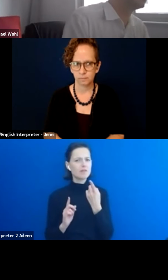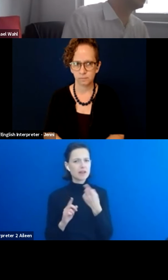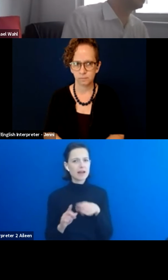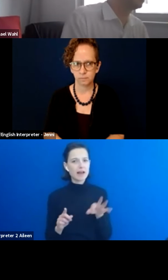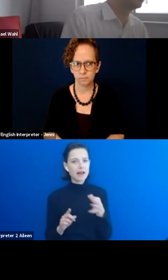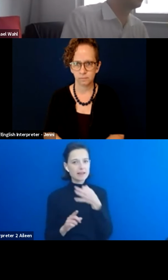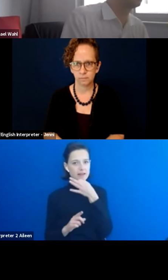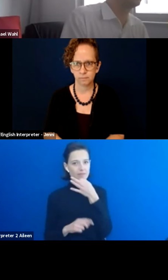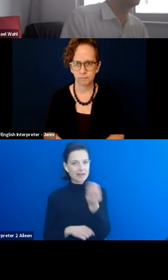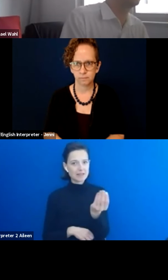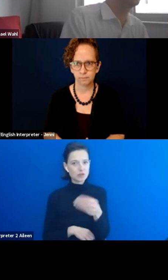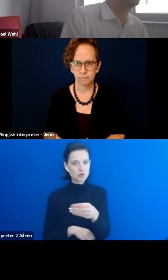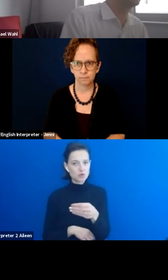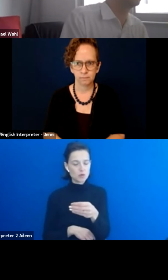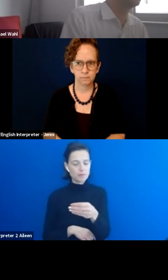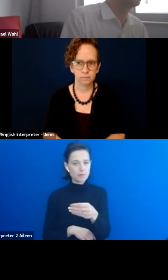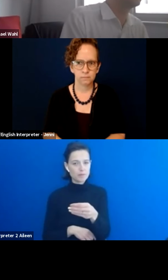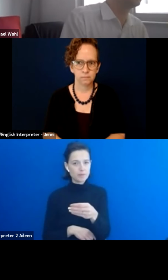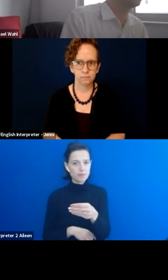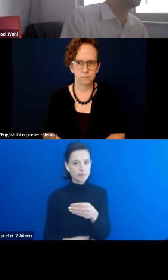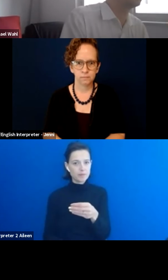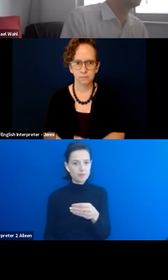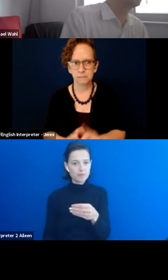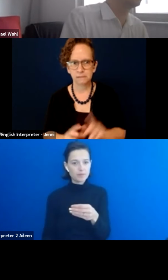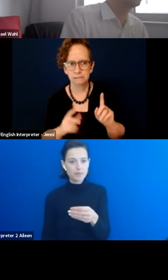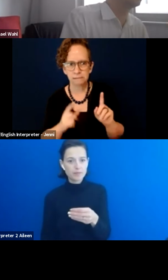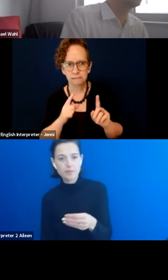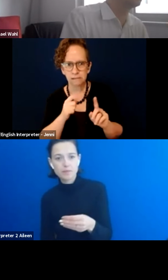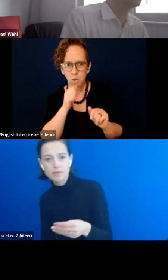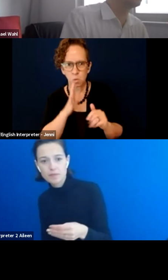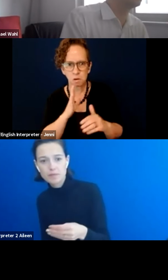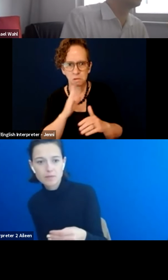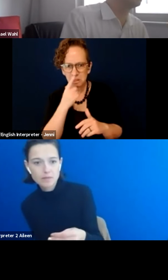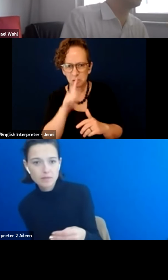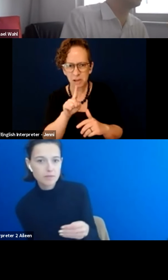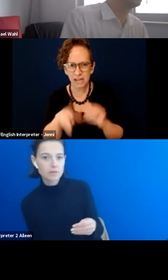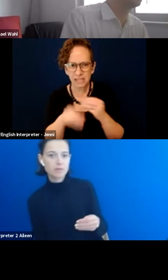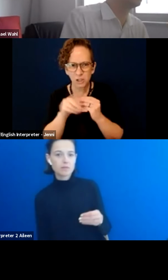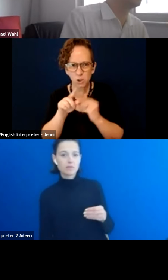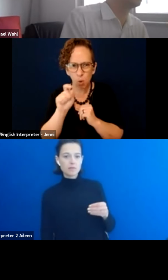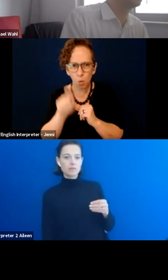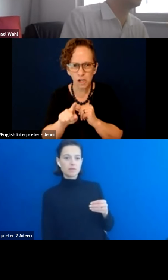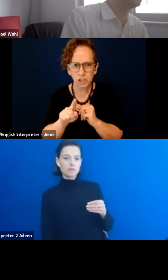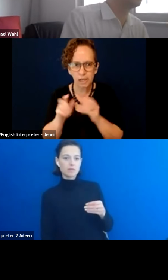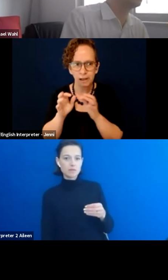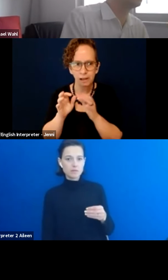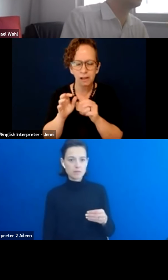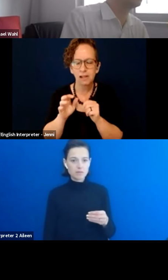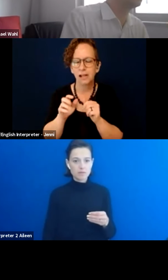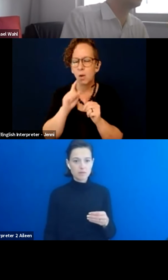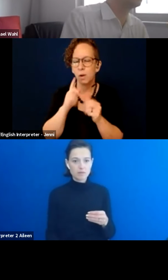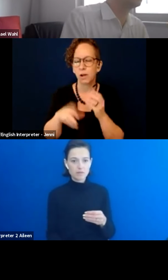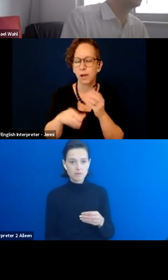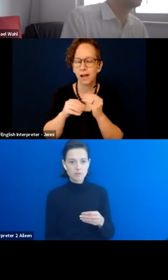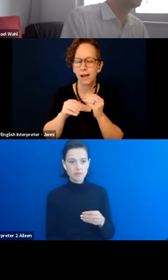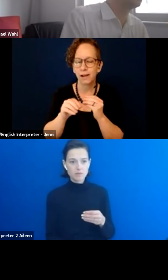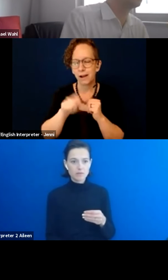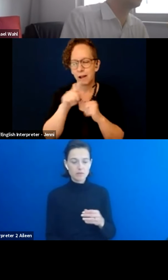Es erscheint mir, dass die Barrierefreiheit... I do have an additional question. I would like to add, please, the following